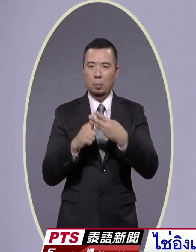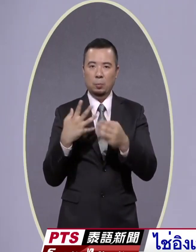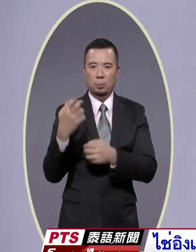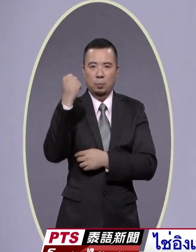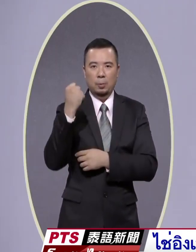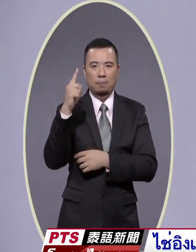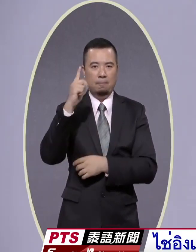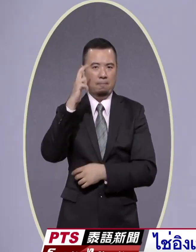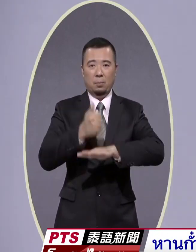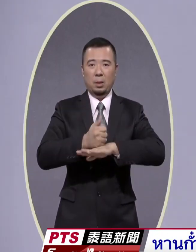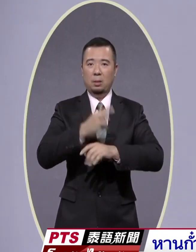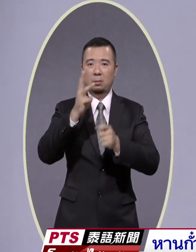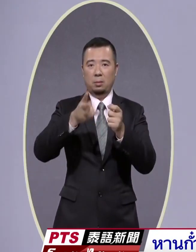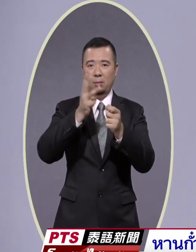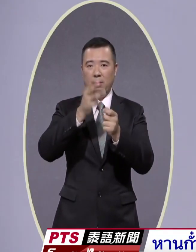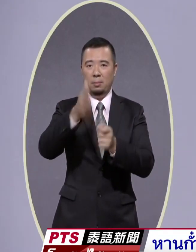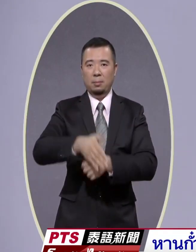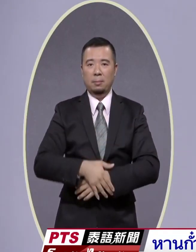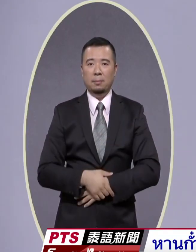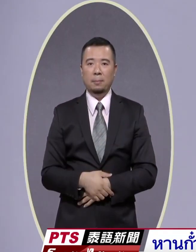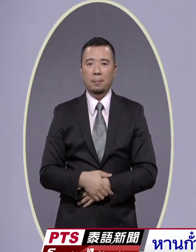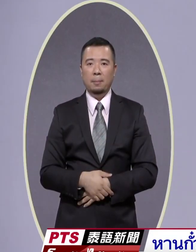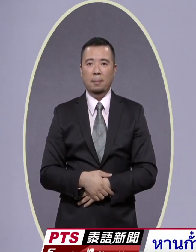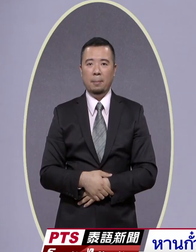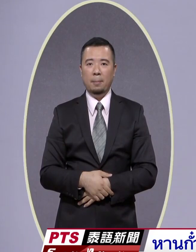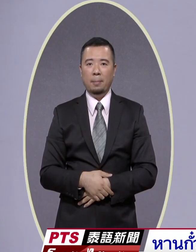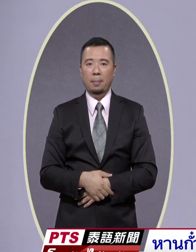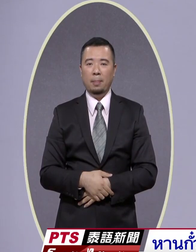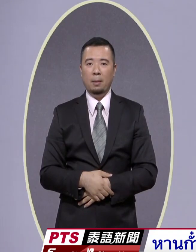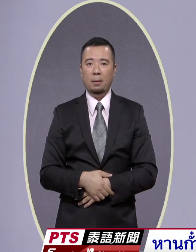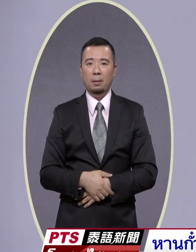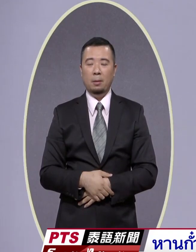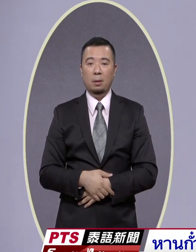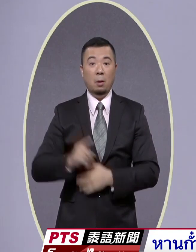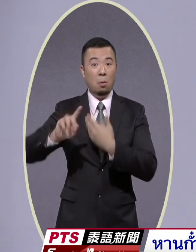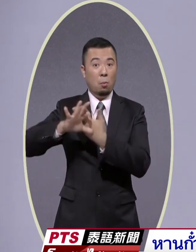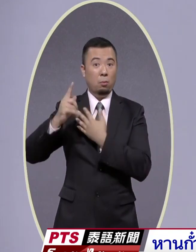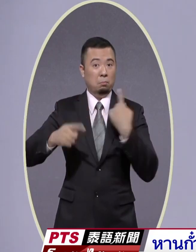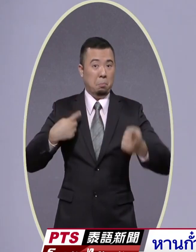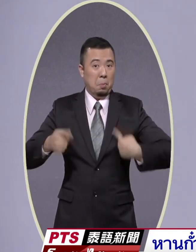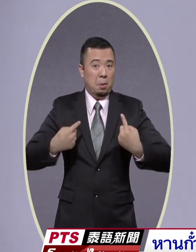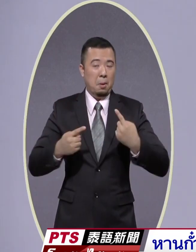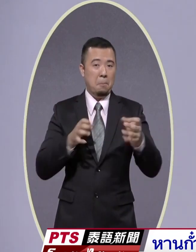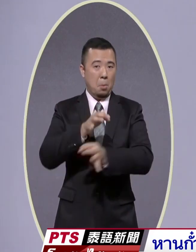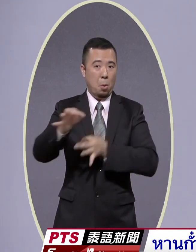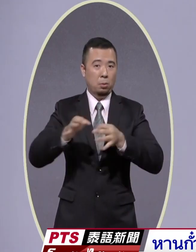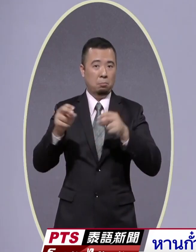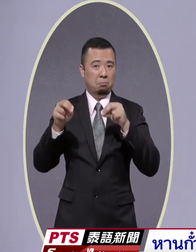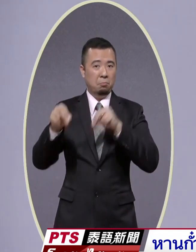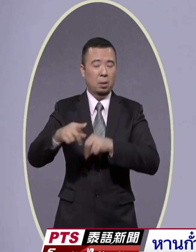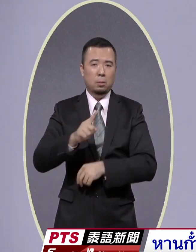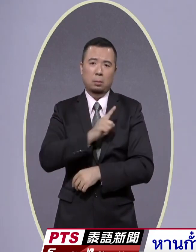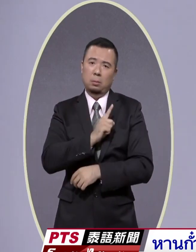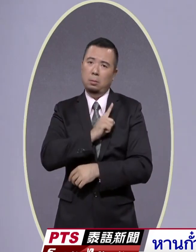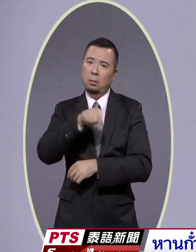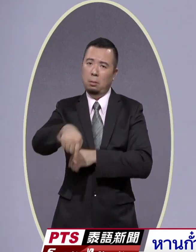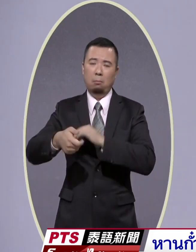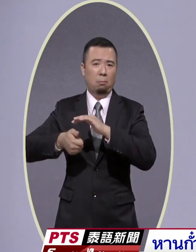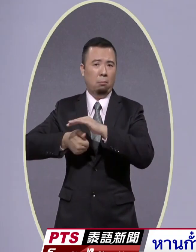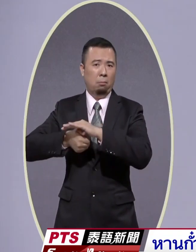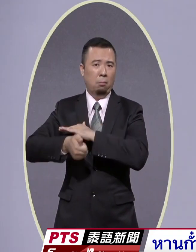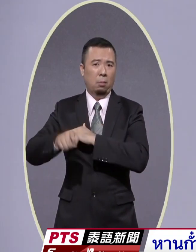得国际的肯定。 你没有在所有自由贸易签订里面得到任何突破啊！连陈水扁总